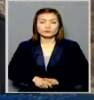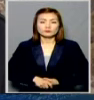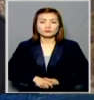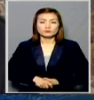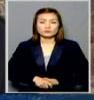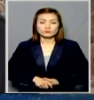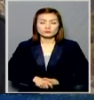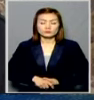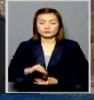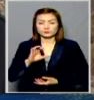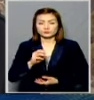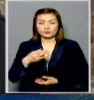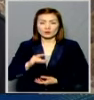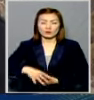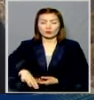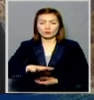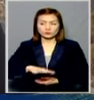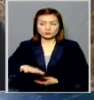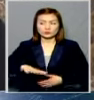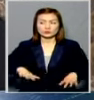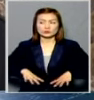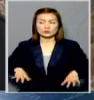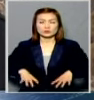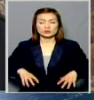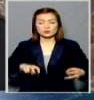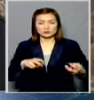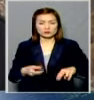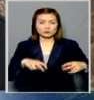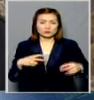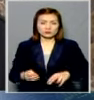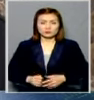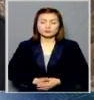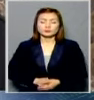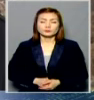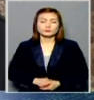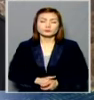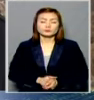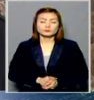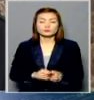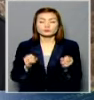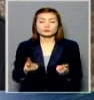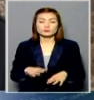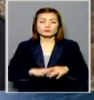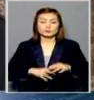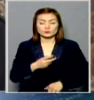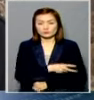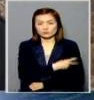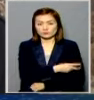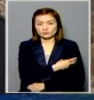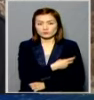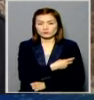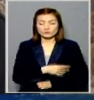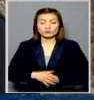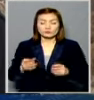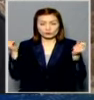Құрманғазы және Исатай аудандарында жылқы малдарының өлу деректері бойынша арнайы ветеринар мамандардың